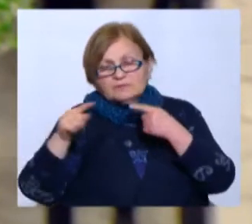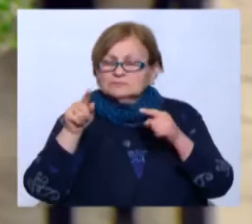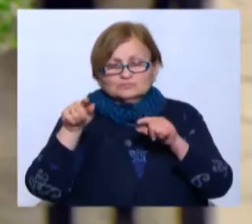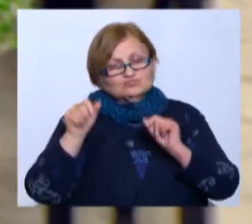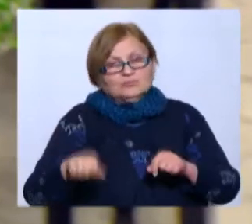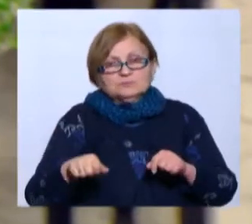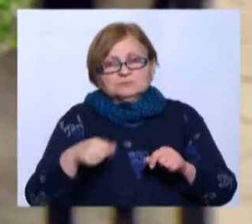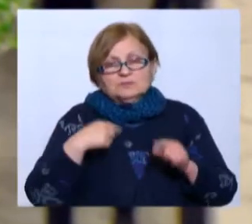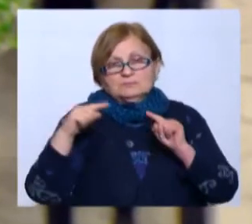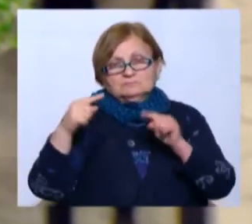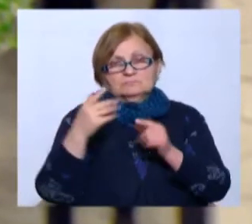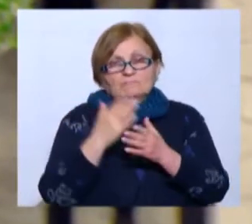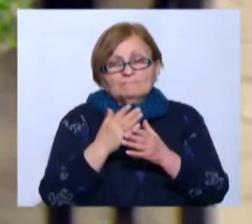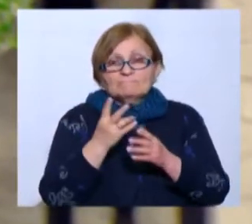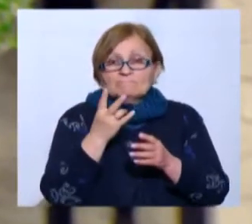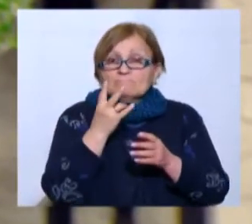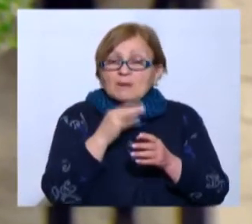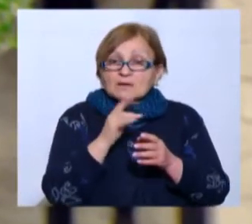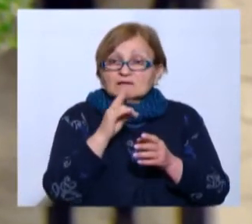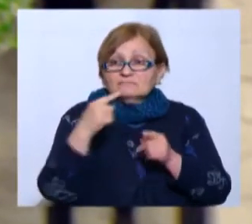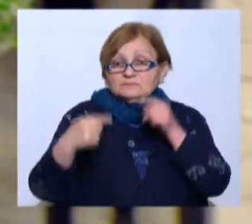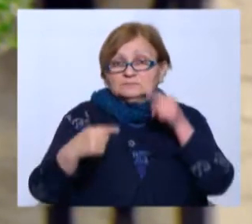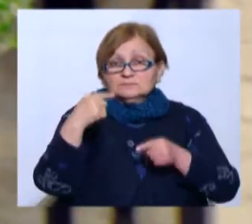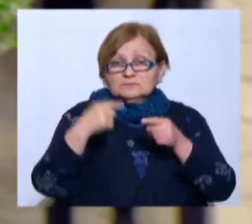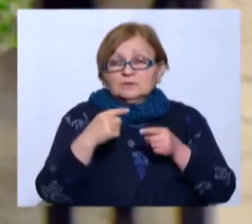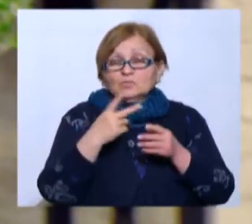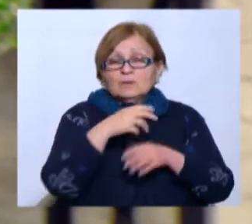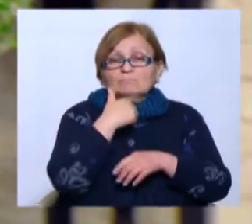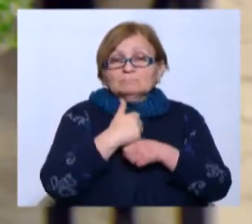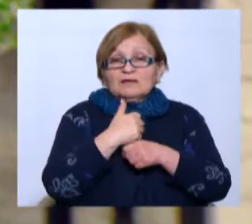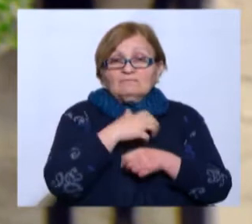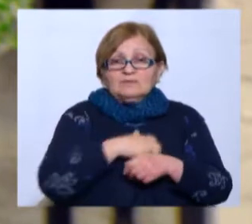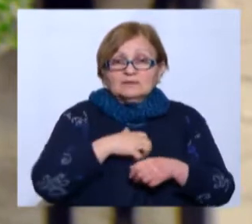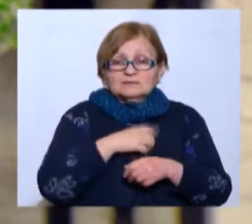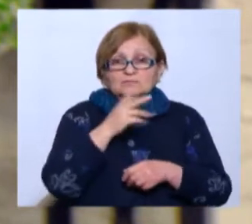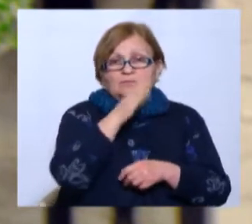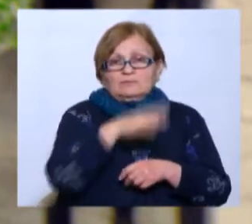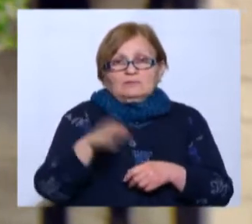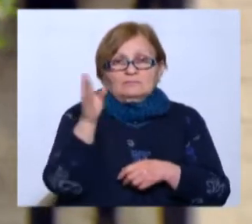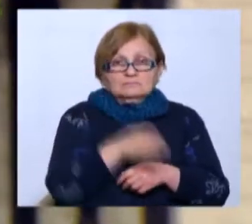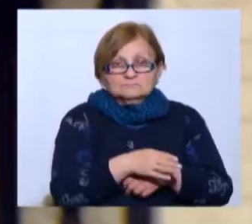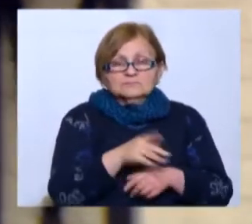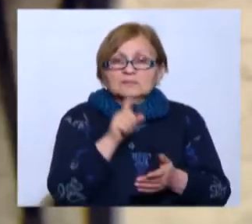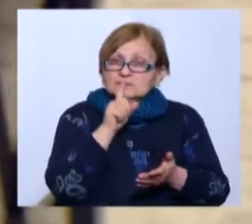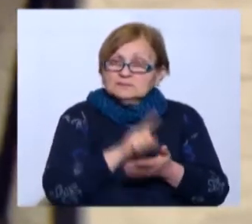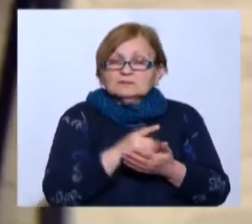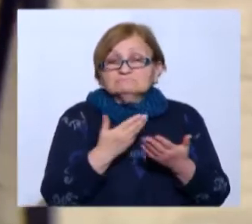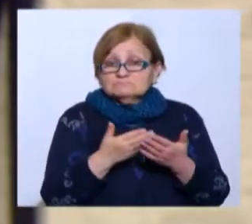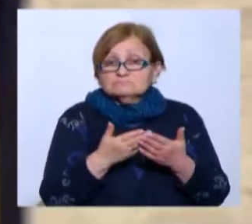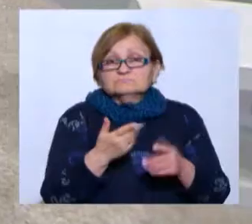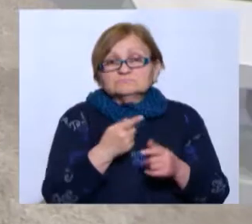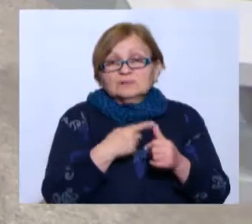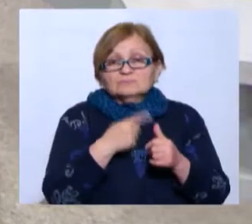შემთხვევაში ოპონენტს მოუწევს მთავარი არგუმენტის გაბათილება. ამრიგად, კონტრარგუმენტი აუცილებელია